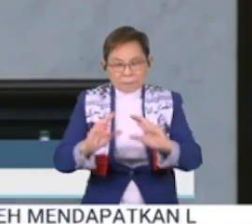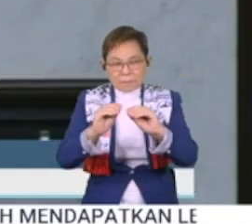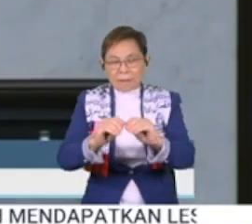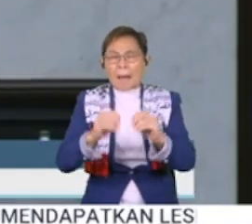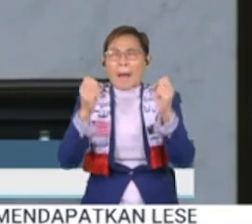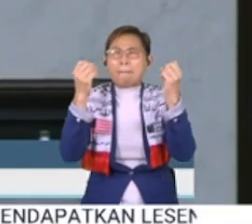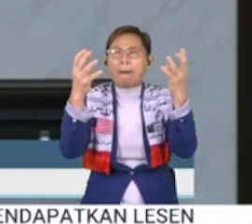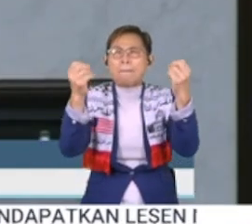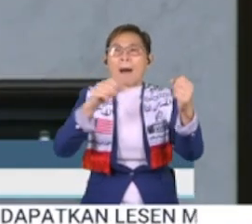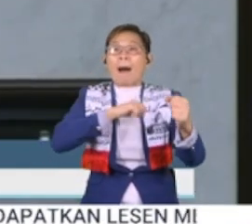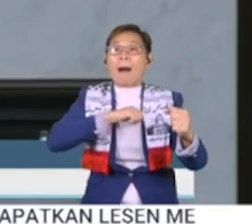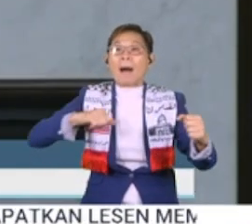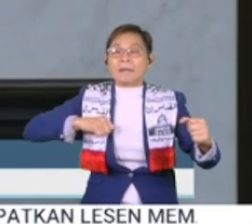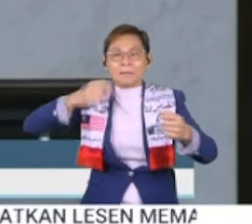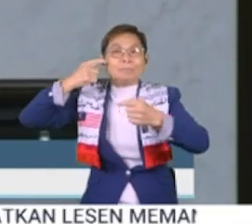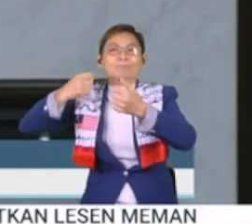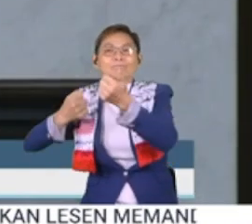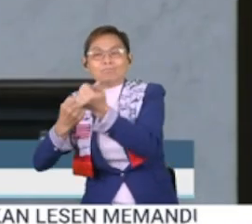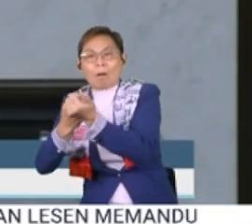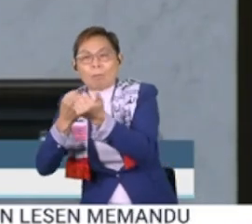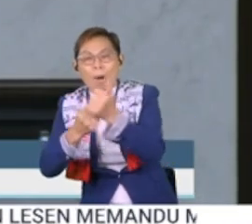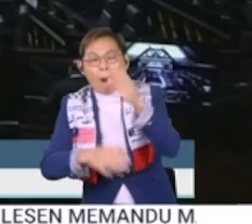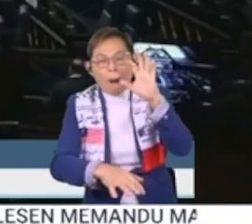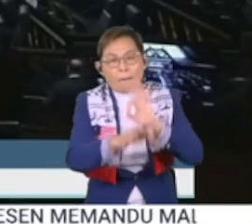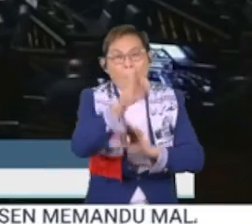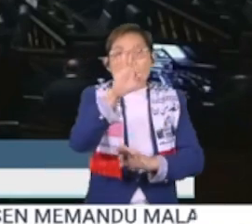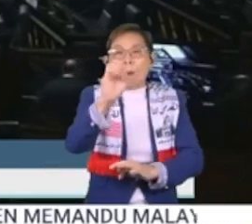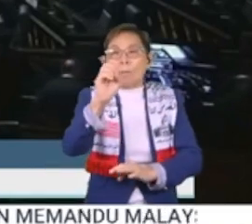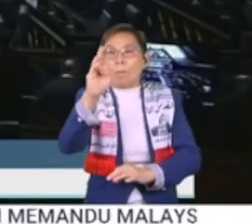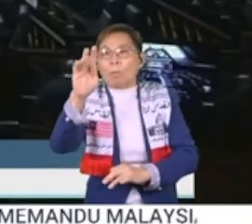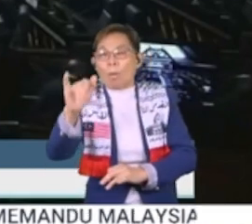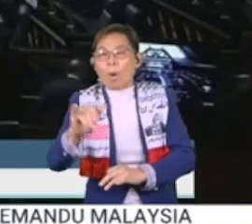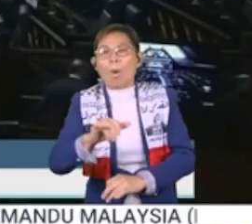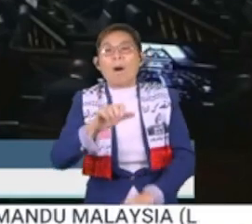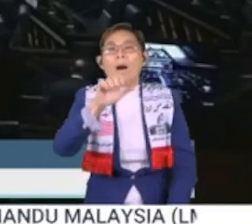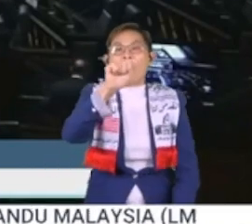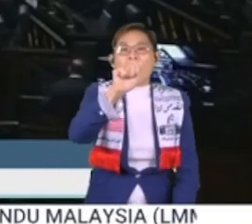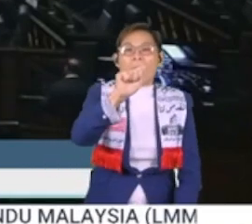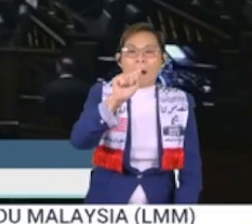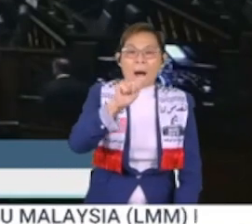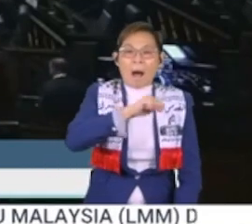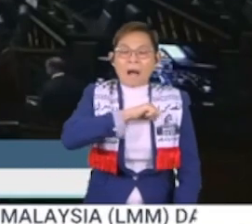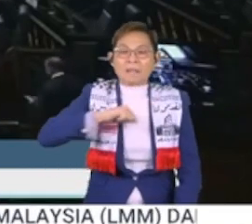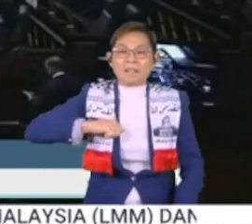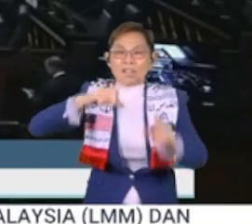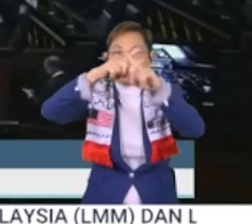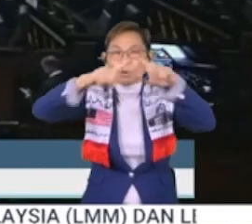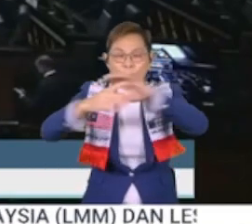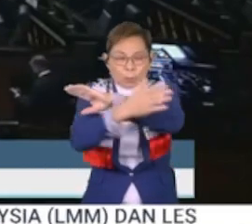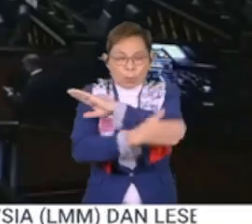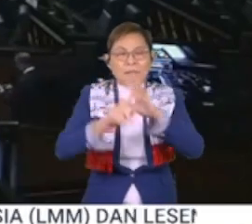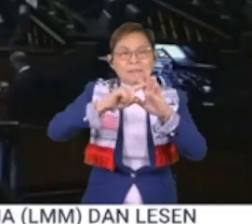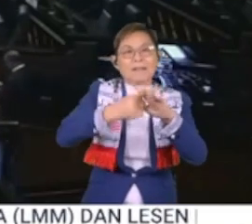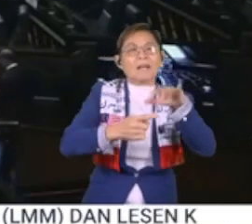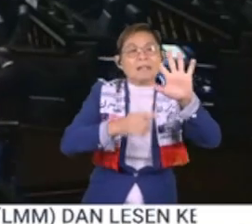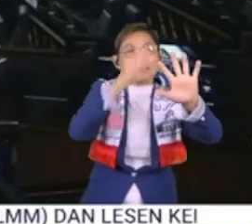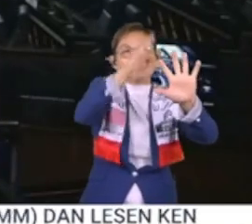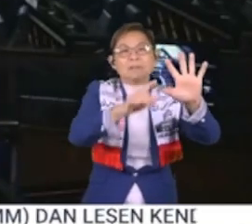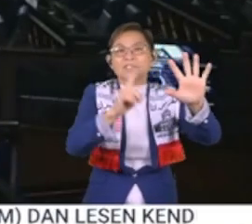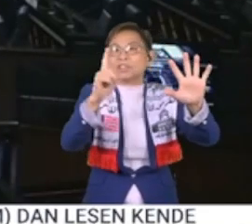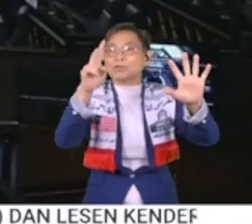juga majoriti ahli mesyuarat menyokong pelantikan Bobi suan sebagai ahli dewan negara berkuatkuasa 5 Januari